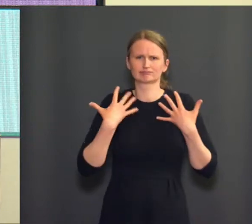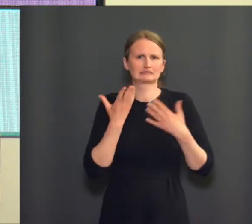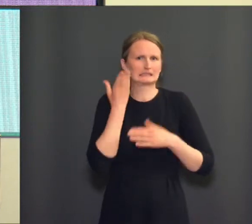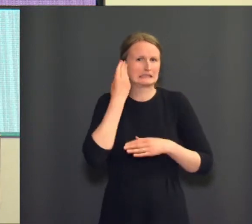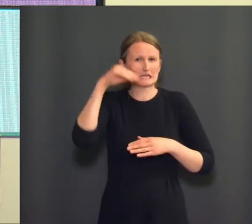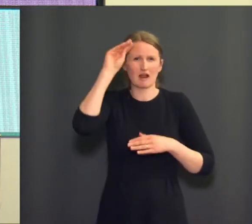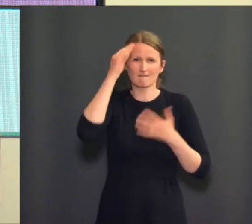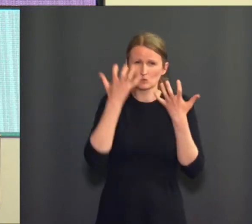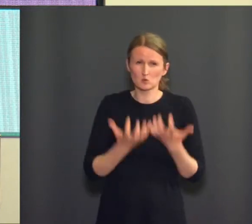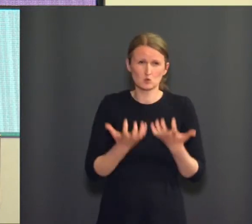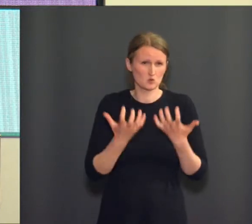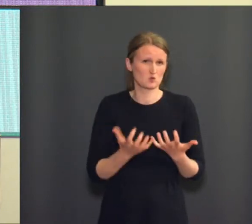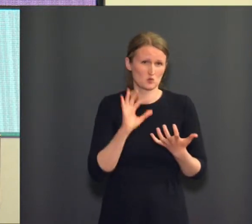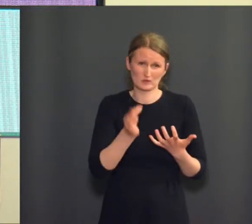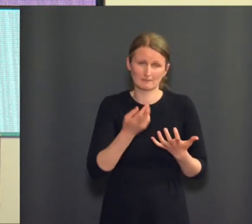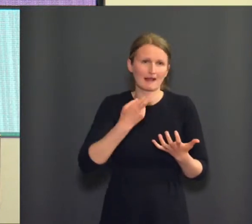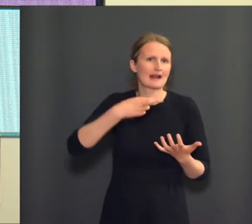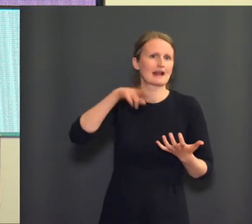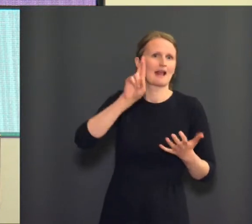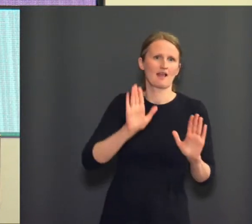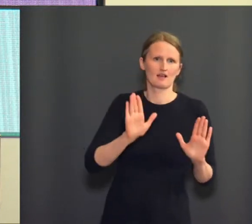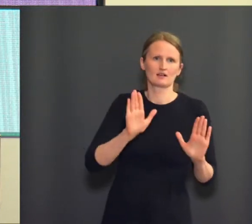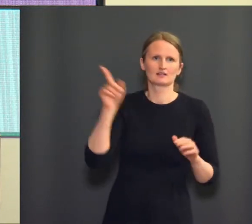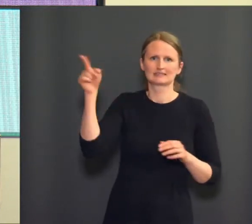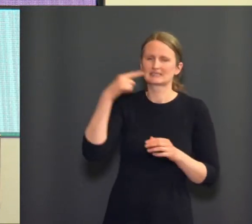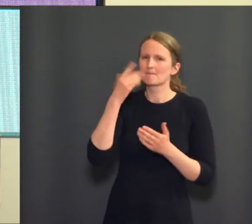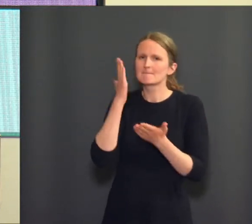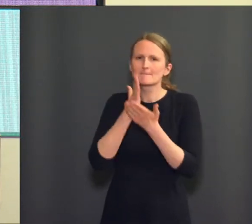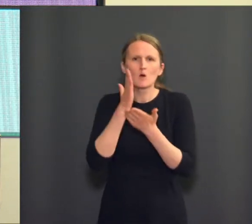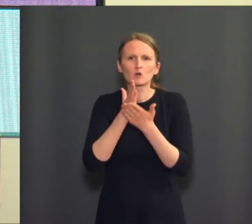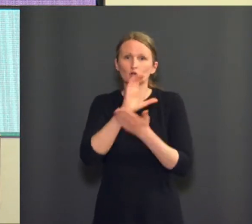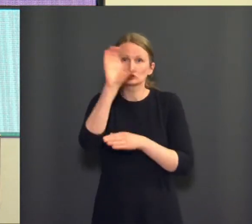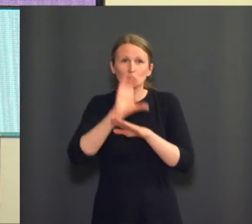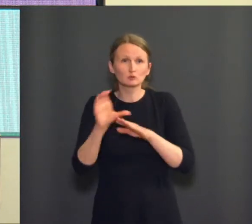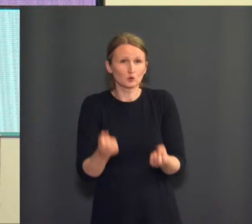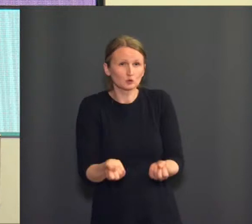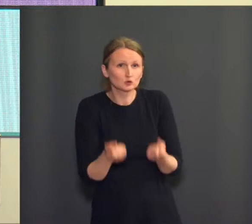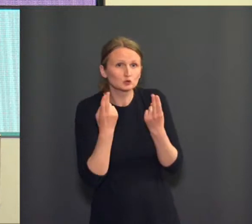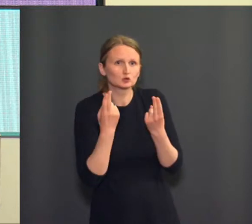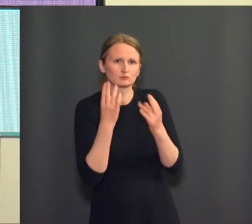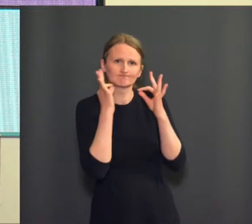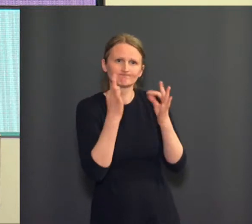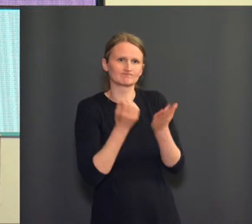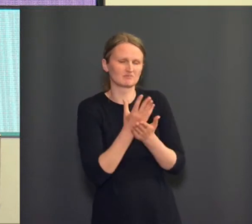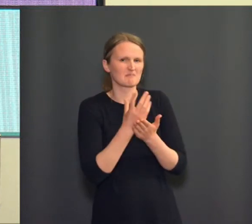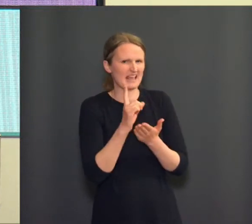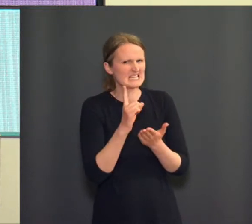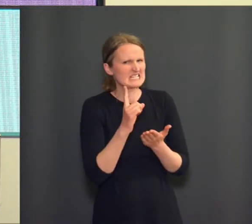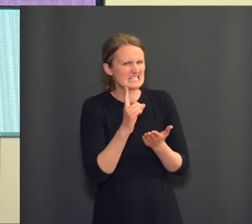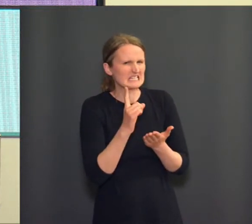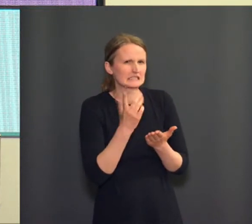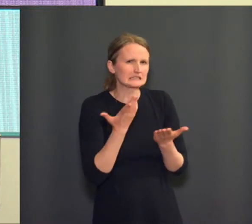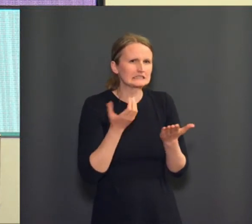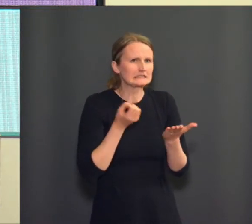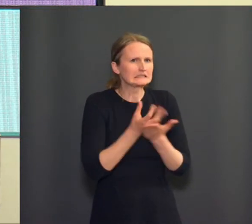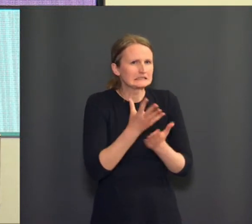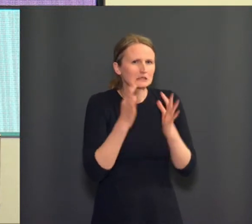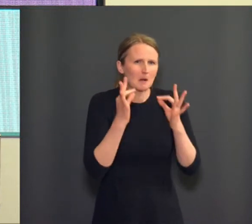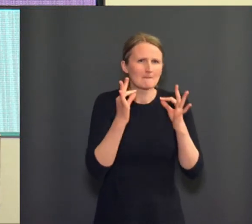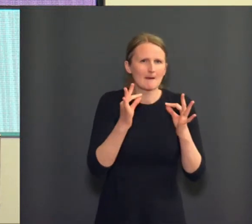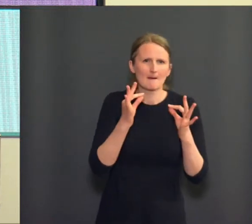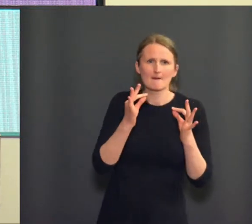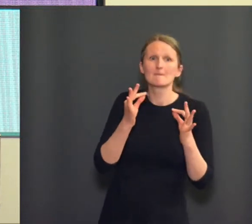prouvé. En passant, soulignons le fait que tout le monde, y compris les autorités de santé internationales, soulignent